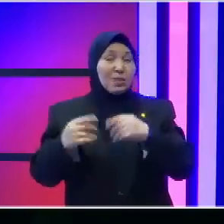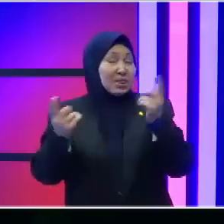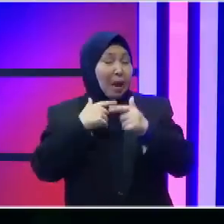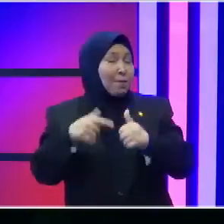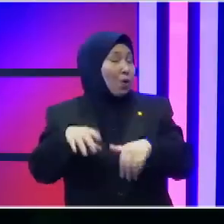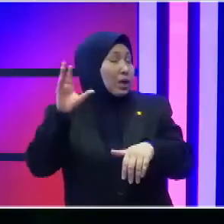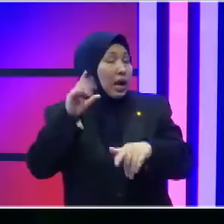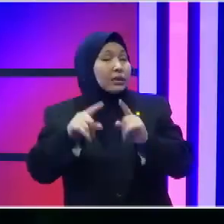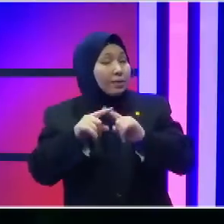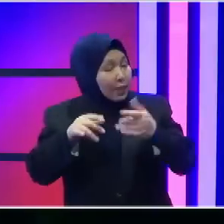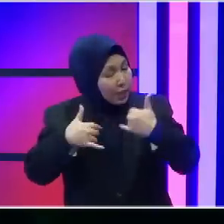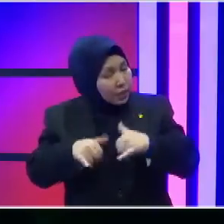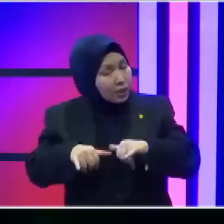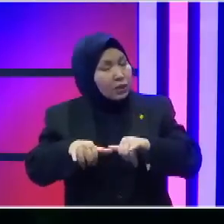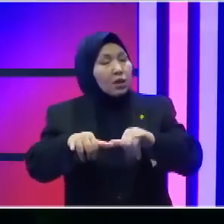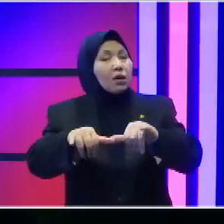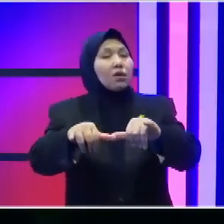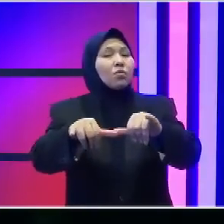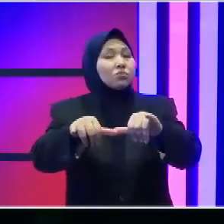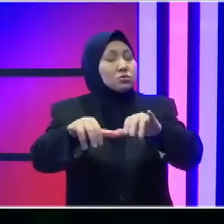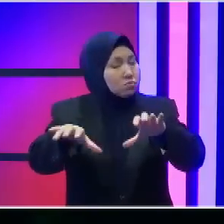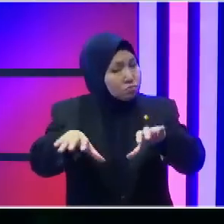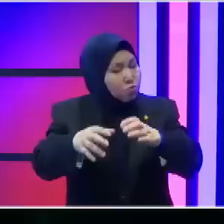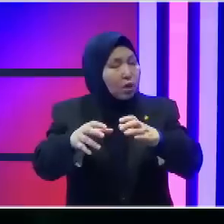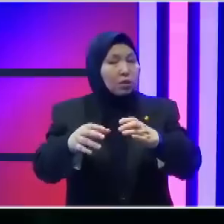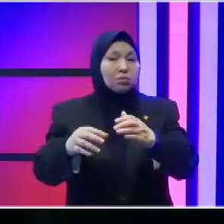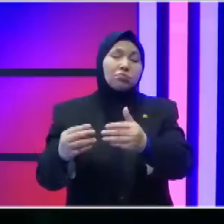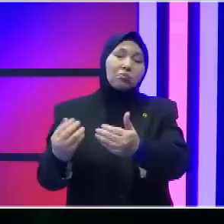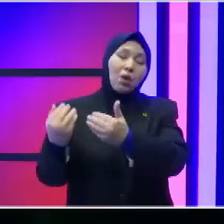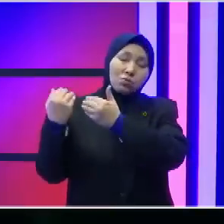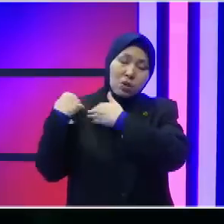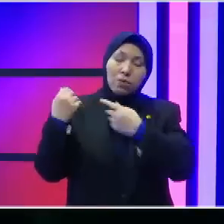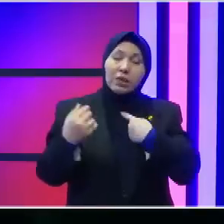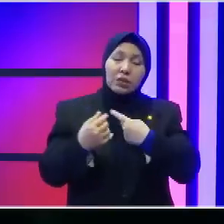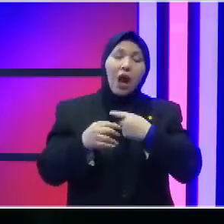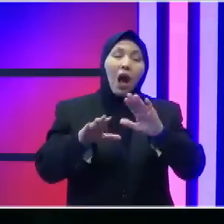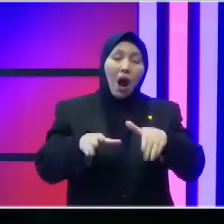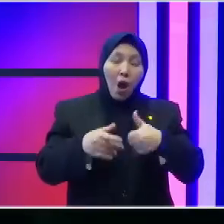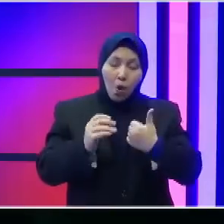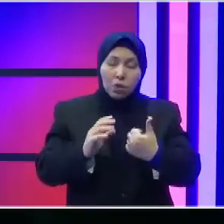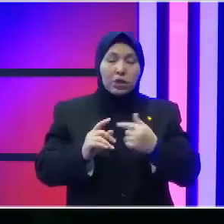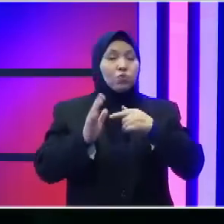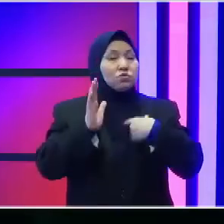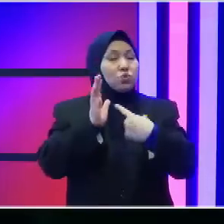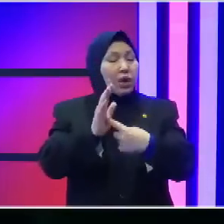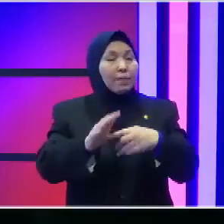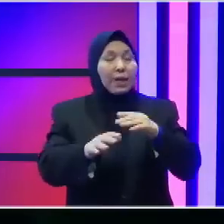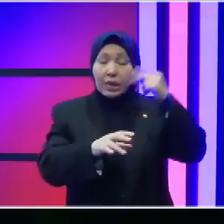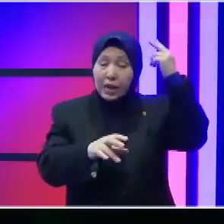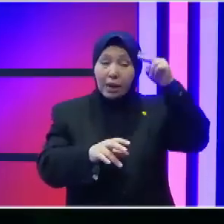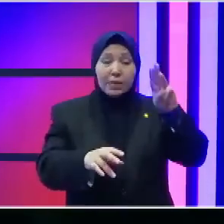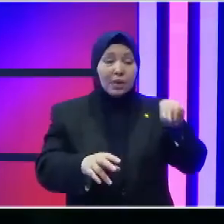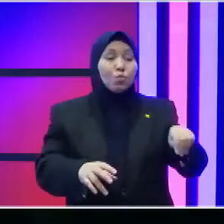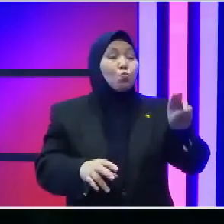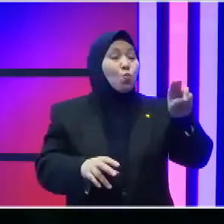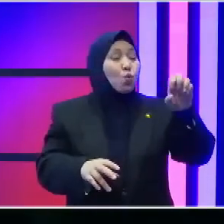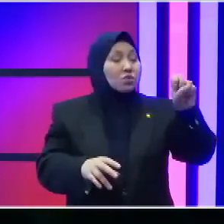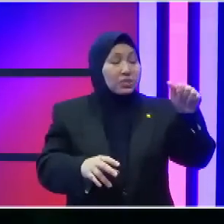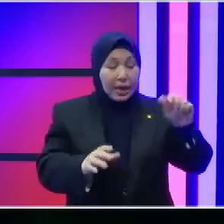sebagainya, tapi kita terus melaksanakan tugas sebagaimana ditunjukkan oleh Nabi Musa yang kita akan baca